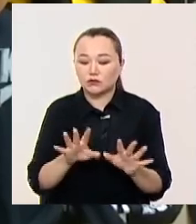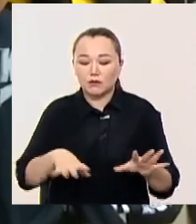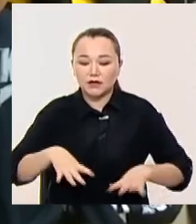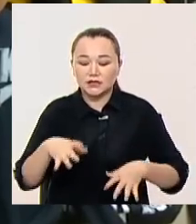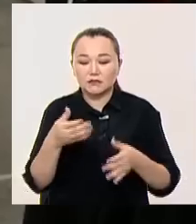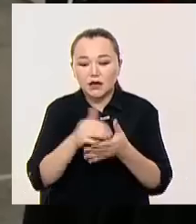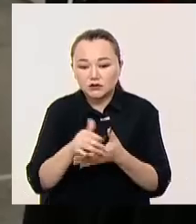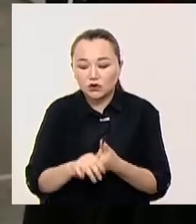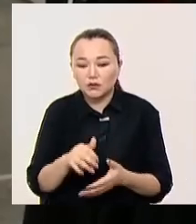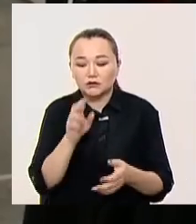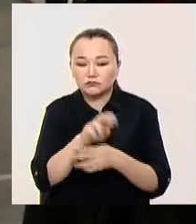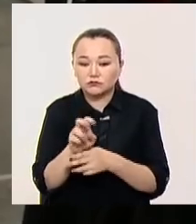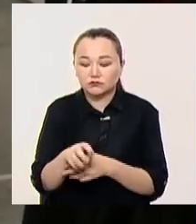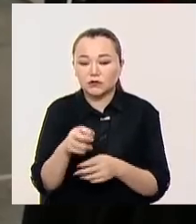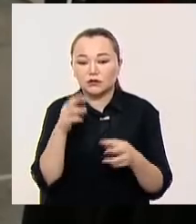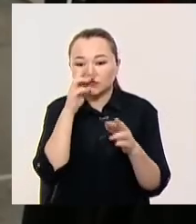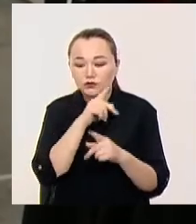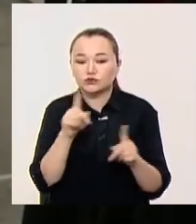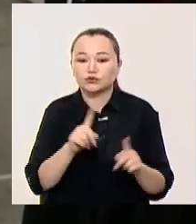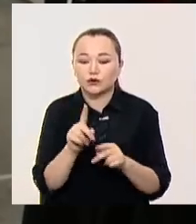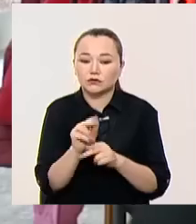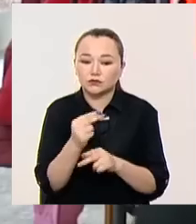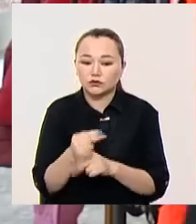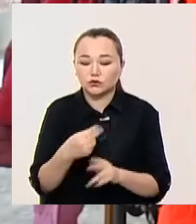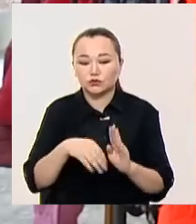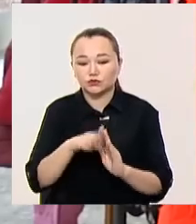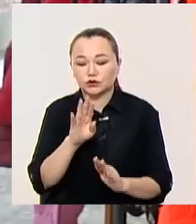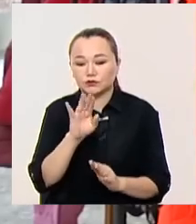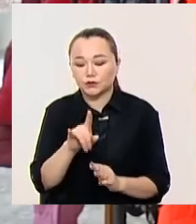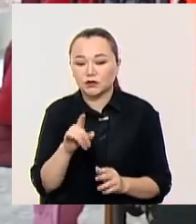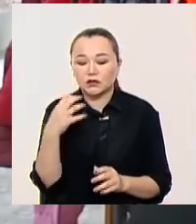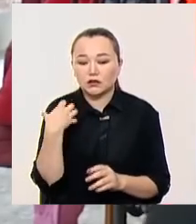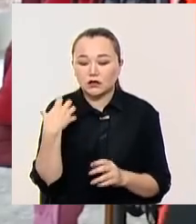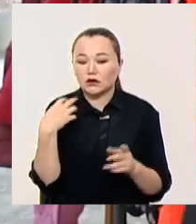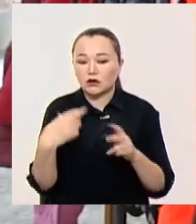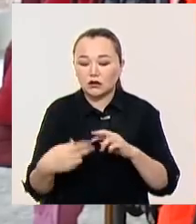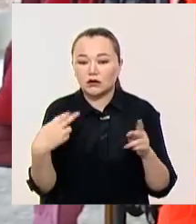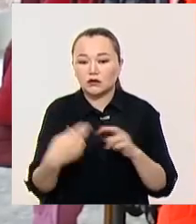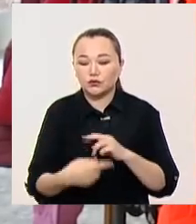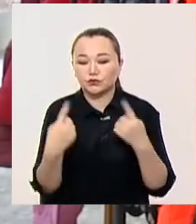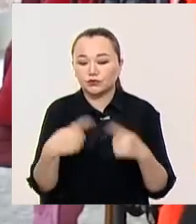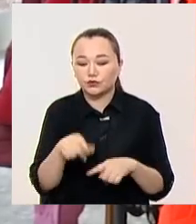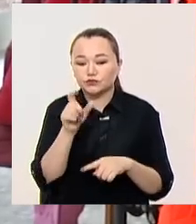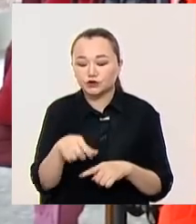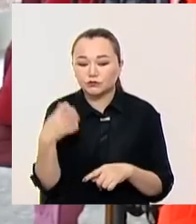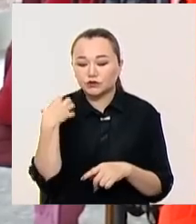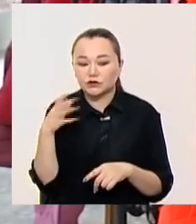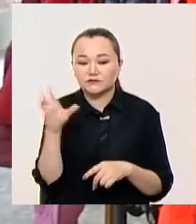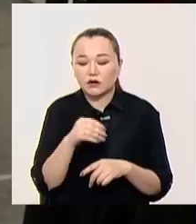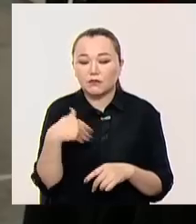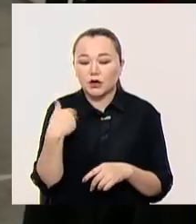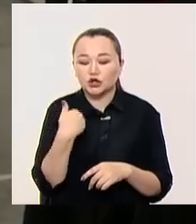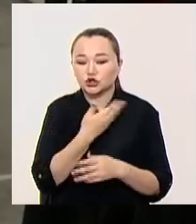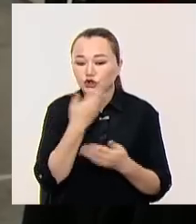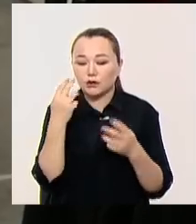жағдаймен танысып кем-кетігін дұрыстасын деп талап қойды олар. Бастықтар ауса береді, ол келген ауысқан бастықтардан пайда